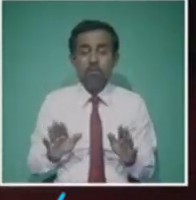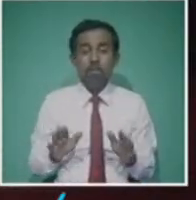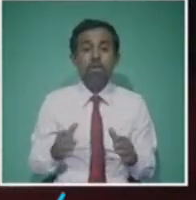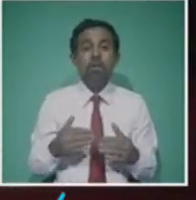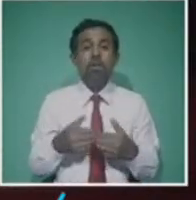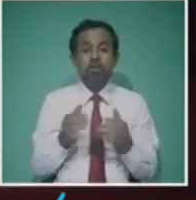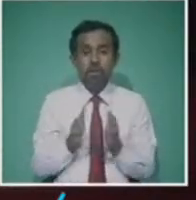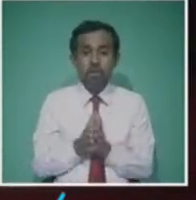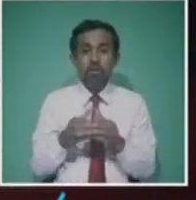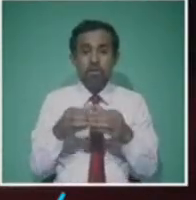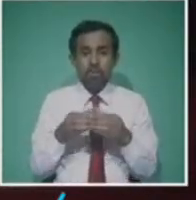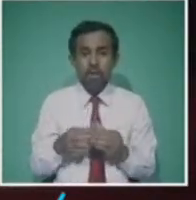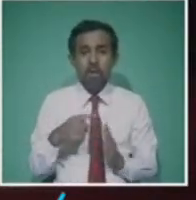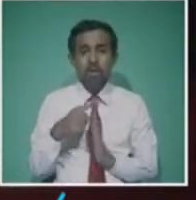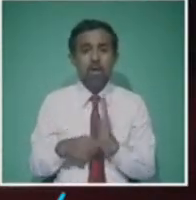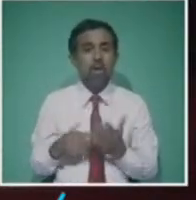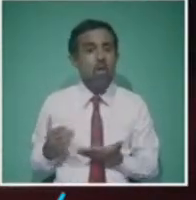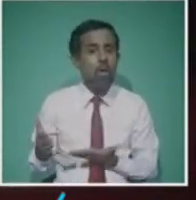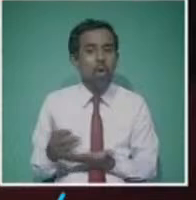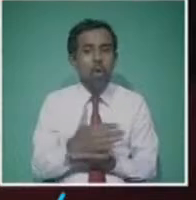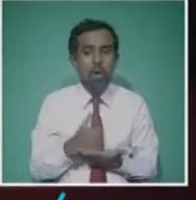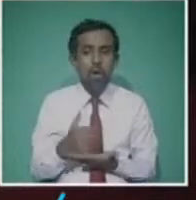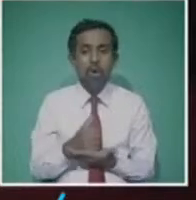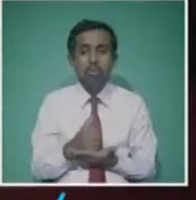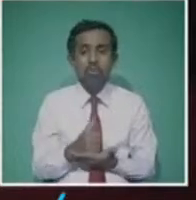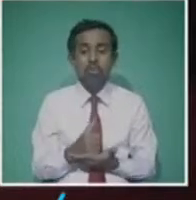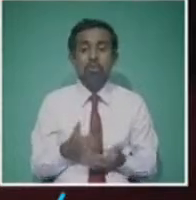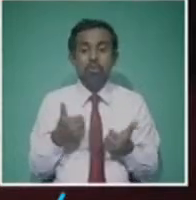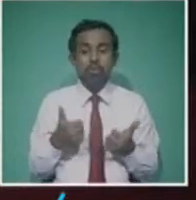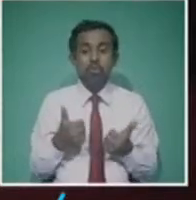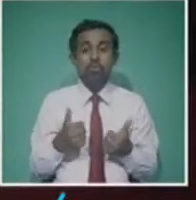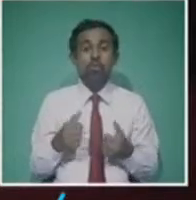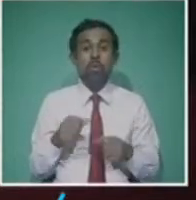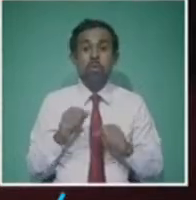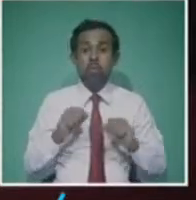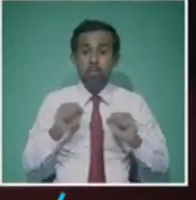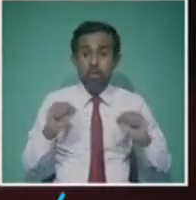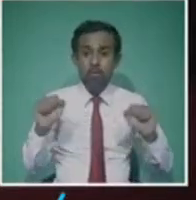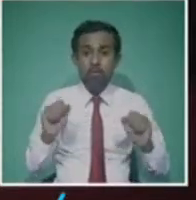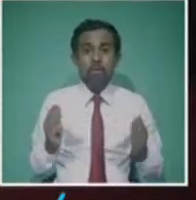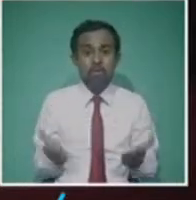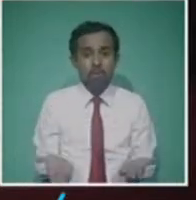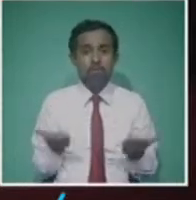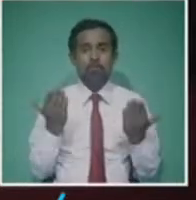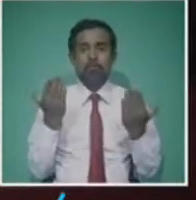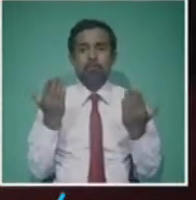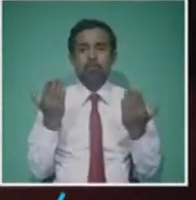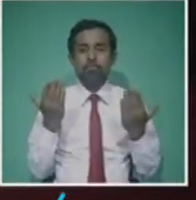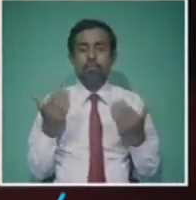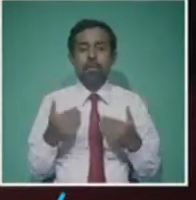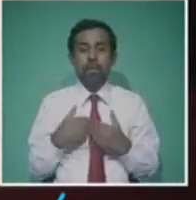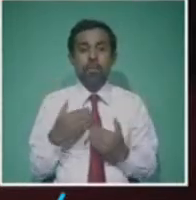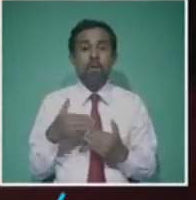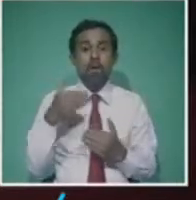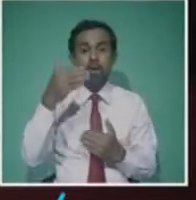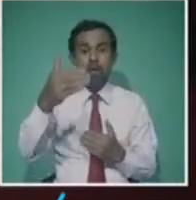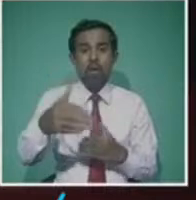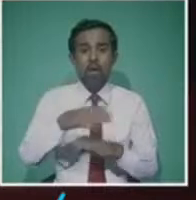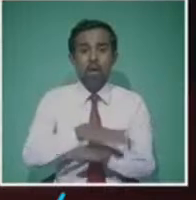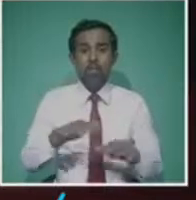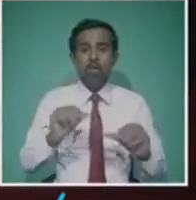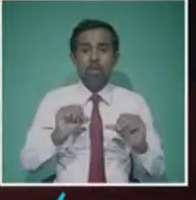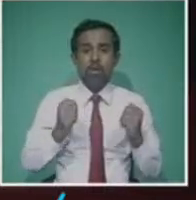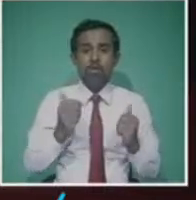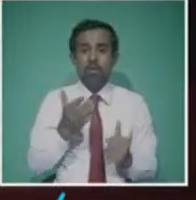නිර්පාක්ෂිකව මේ රටේ සියලු දෙනා මෙම උතුම් ජනතා විප්ලවය වෙනුවෙන් නැගී සිටලා අපේ අනාගත පරම්පරාවට ජීවත්